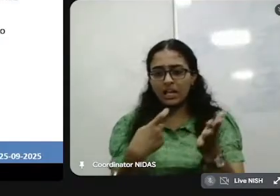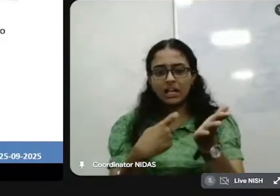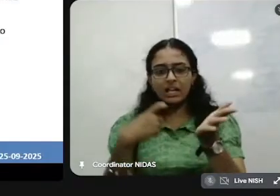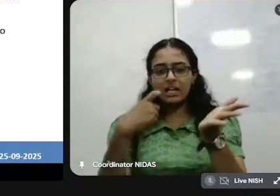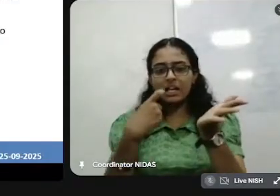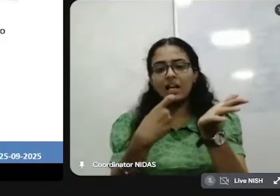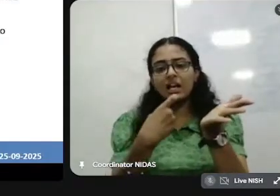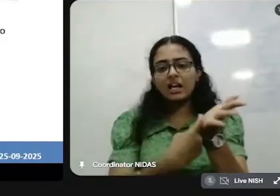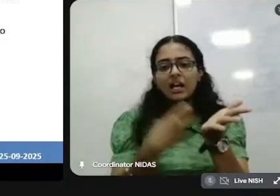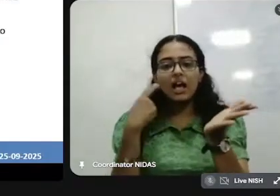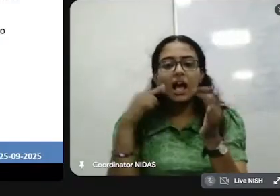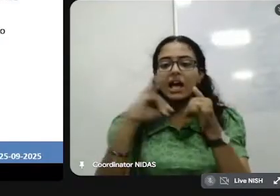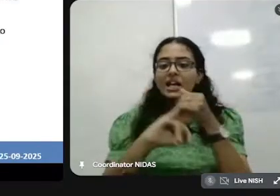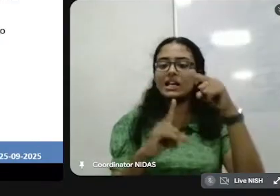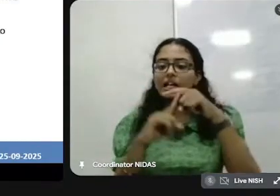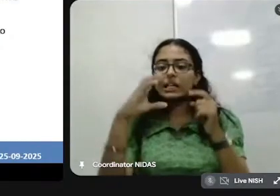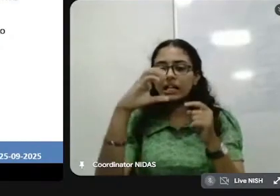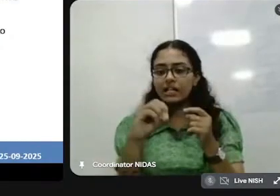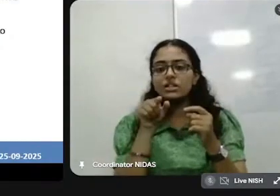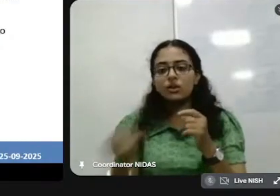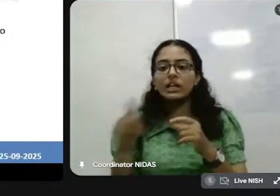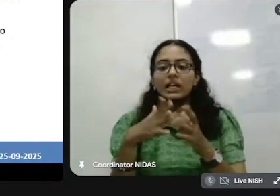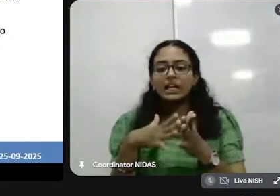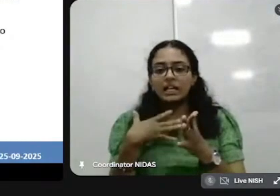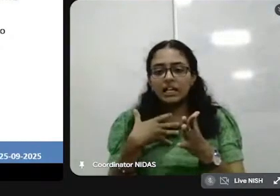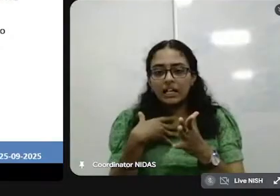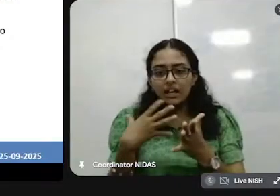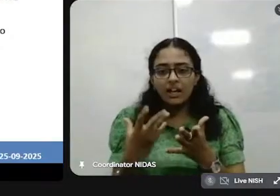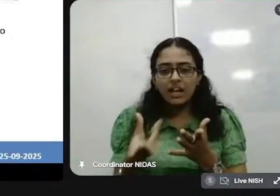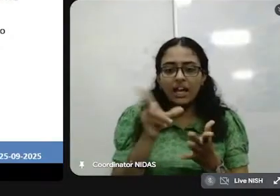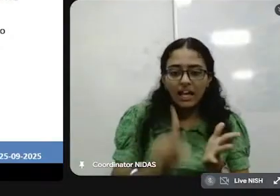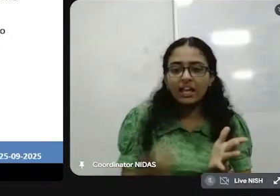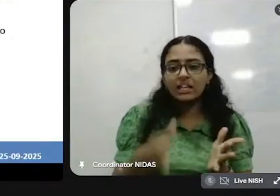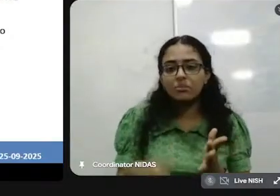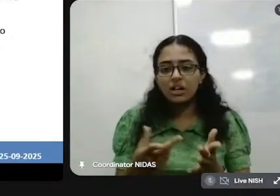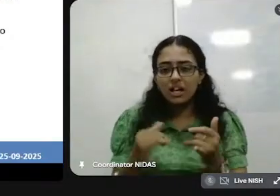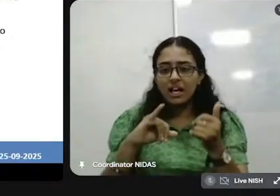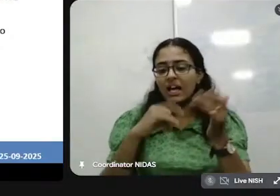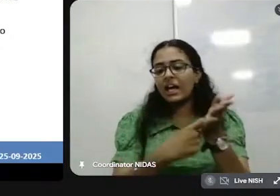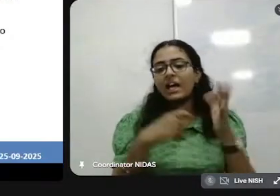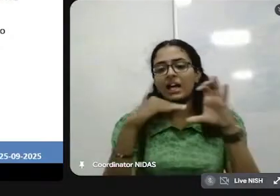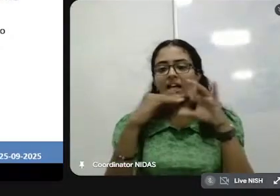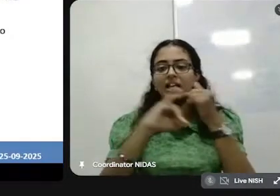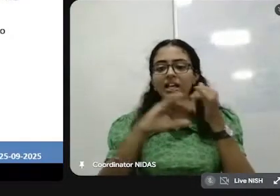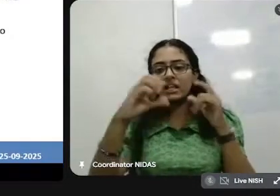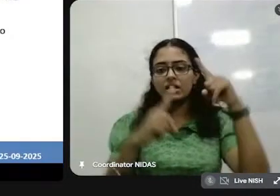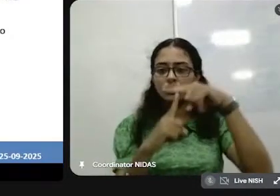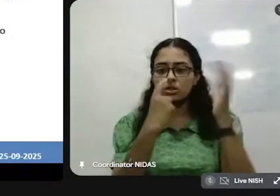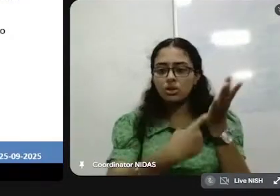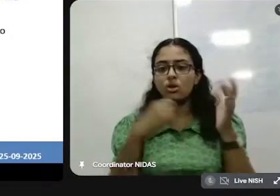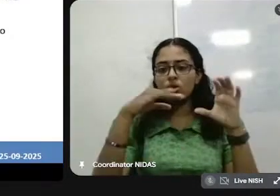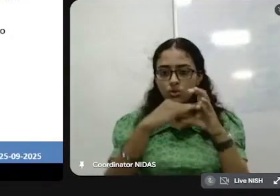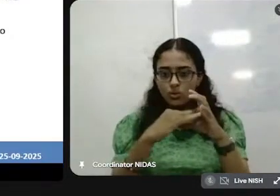പറയാം. റീസ്റ്റോർ, ബ്രെയിനിന് നഷ്ടപ്പെട്ടു പോയ ചില കഴിവുകളെ നമ്മൾ വീണ്ടും റീസ്റ്റോർ ചെയ്യുക. അതാണ് ഒന്നാമത്തെ സമീപനം.